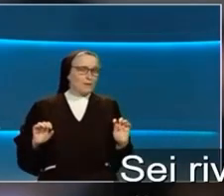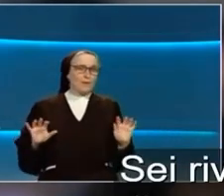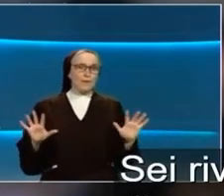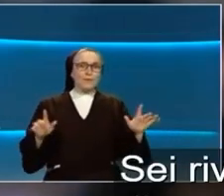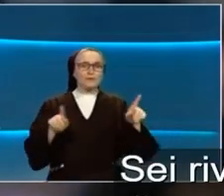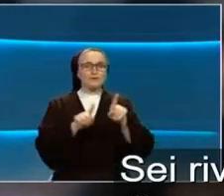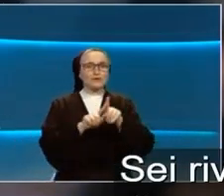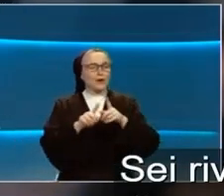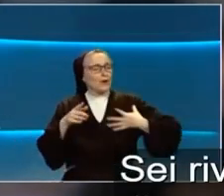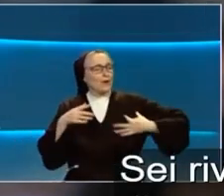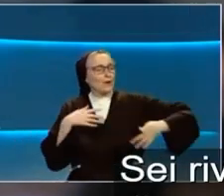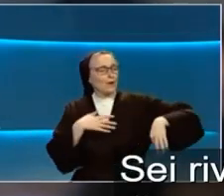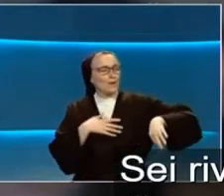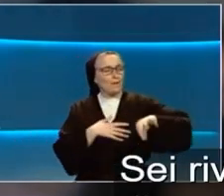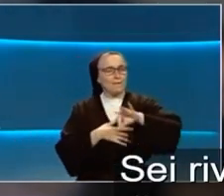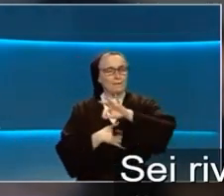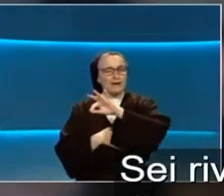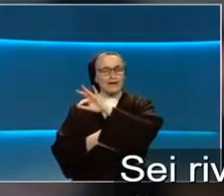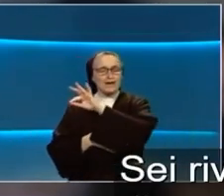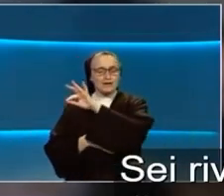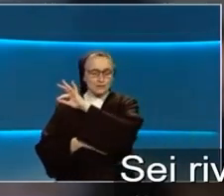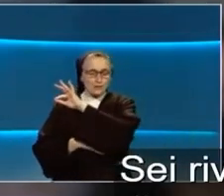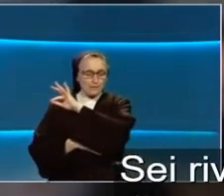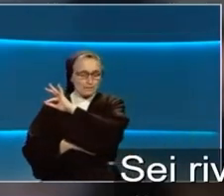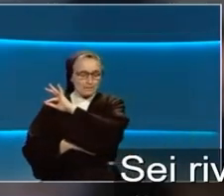amictus lumine sic ut